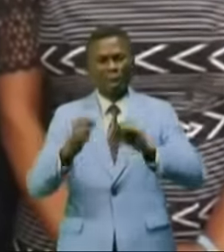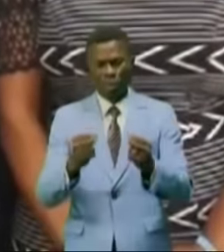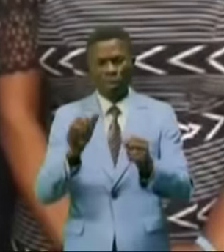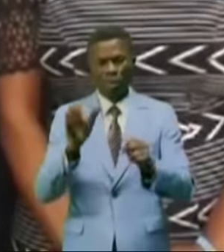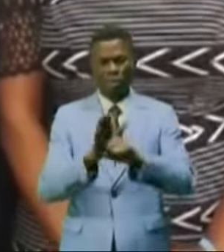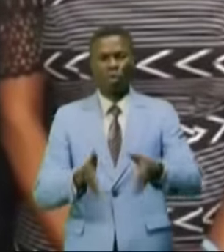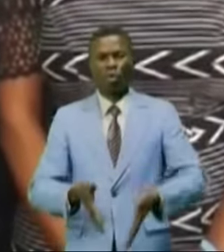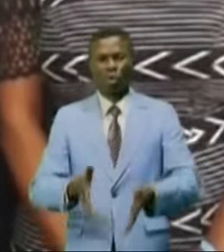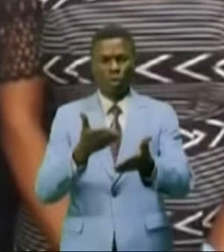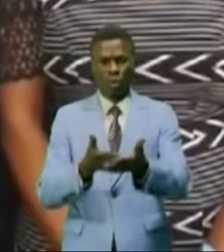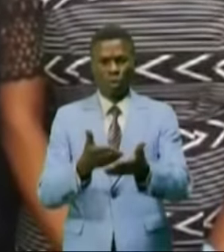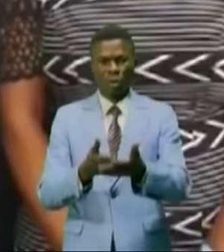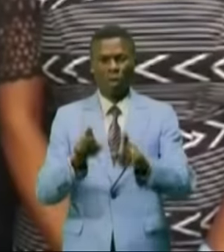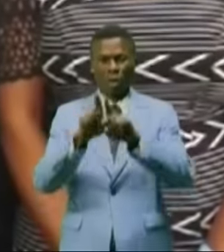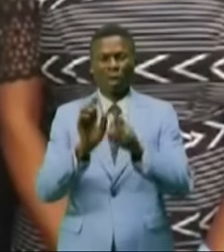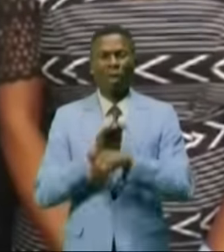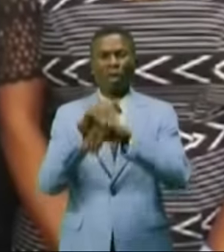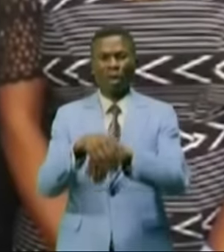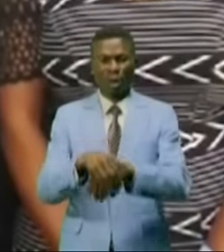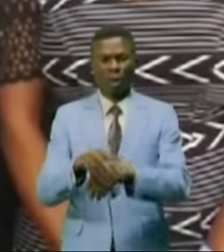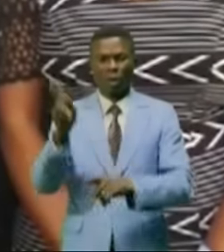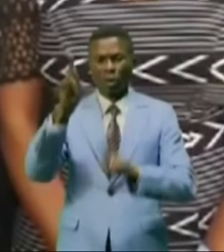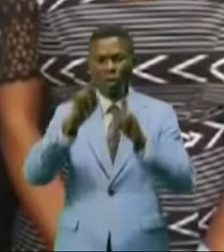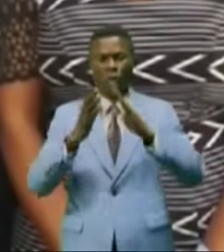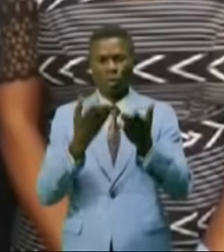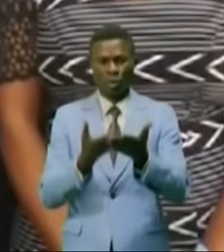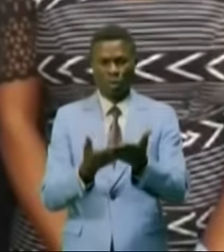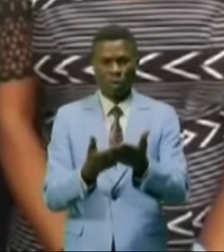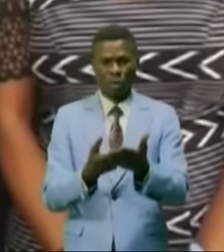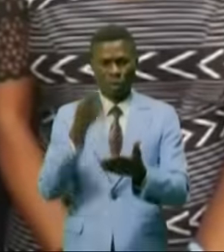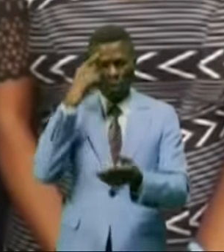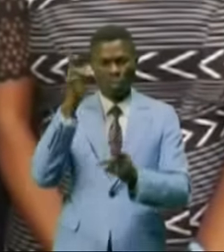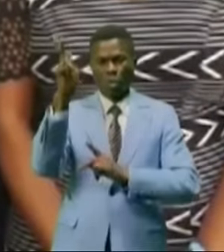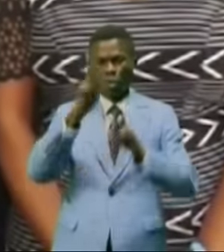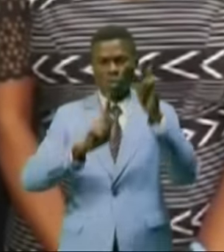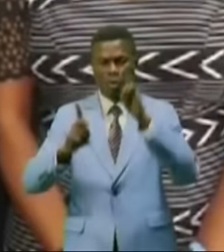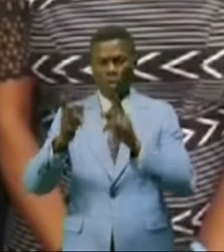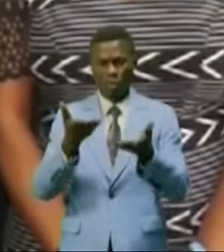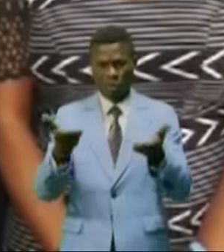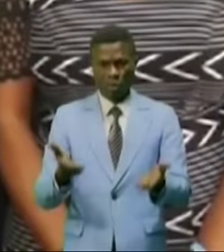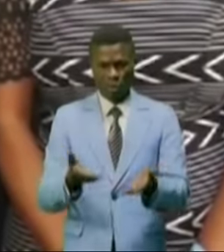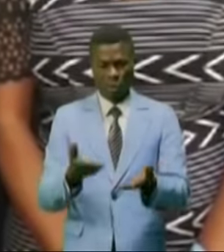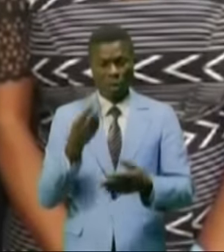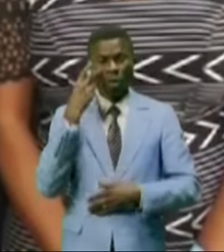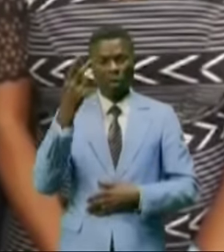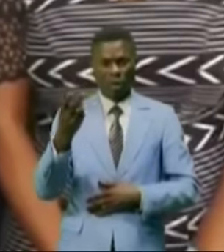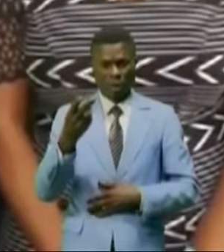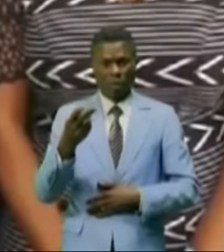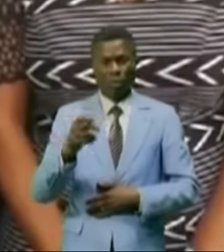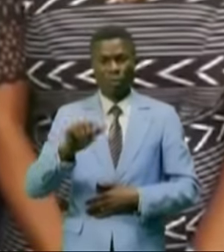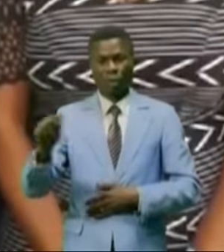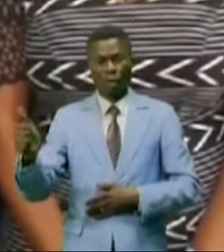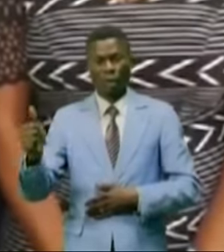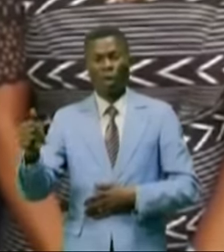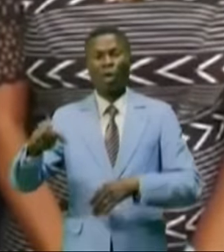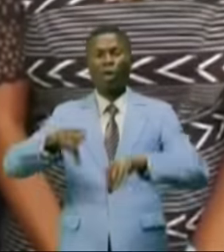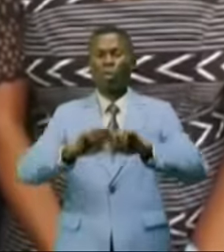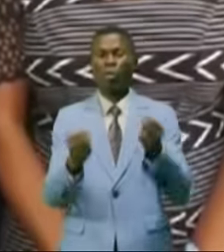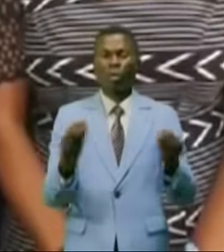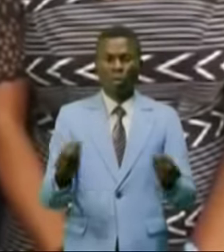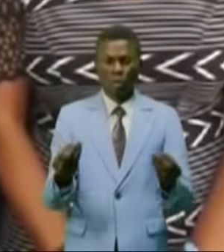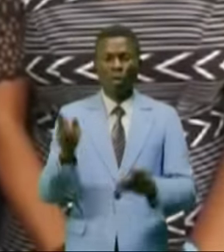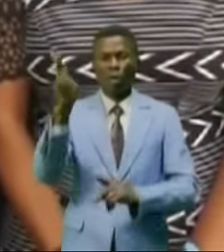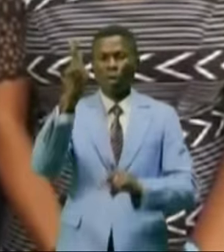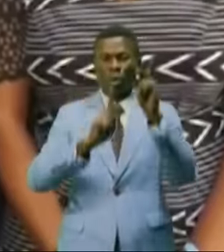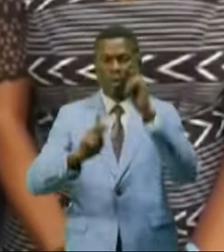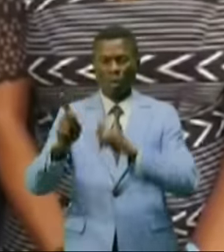Et puis la participation citoyenne par rapport à nos populations. Vous voyez que les routes aussi sont abîmées parce que les